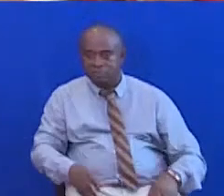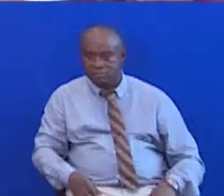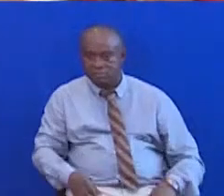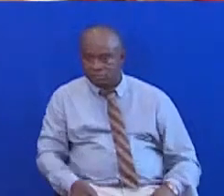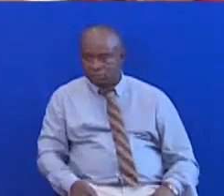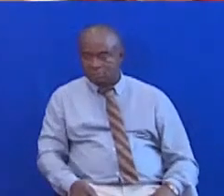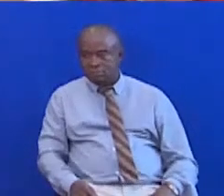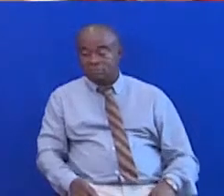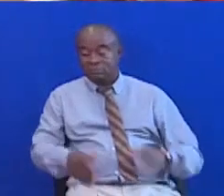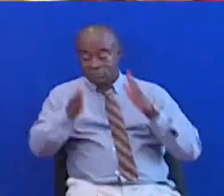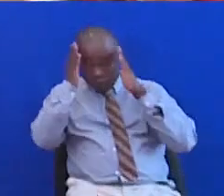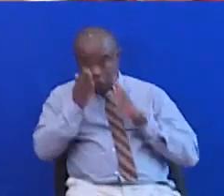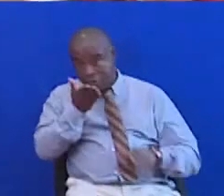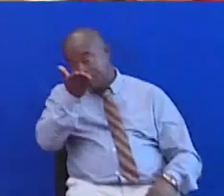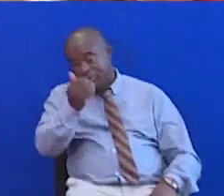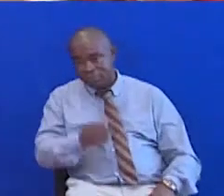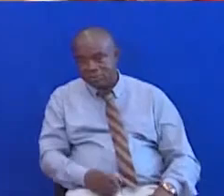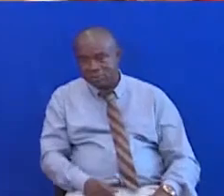Halima.